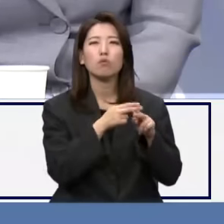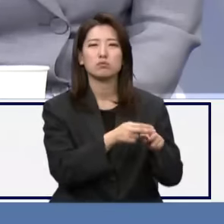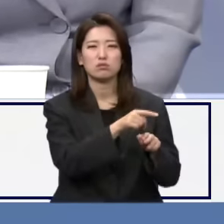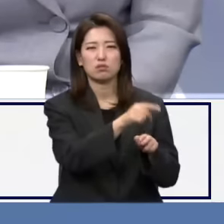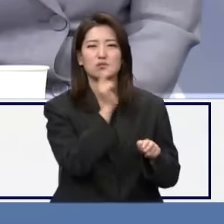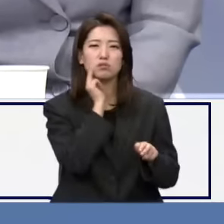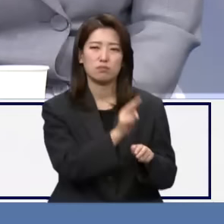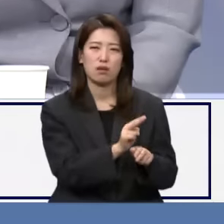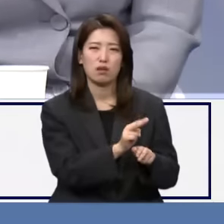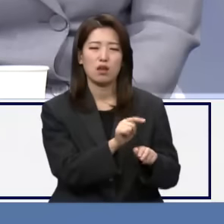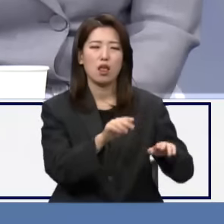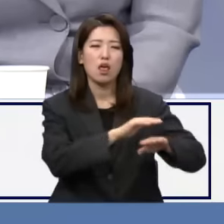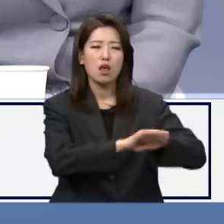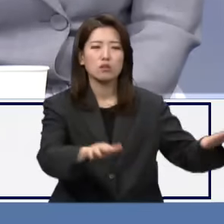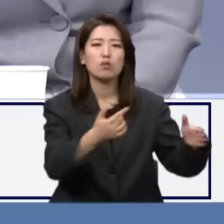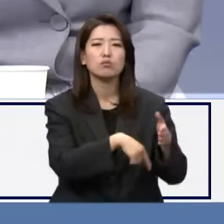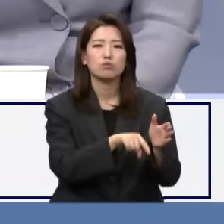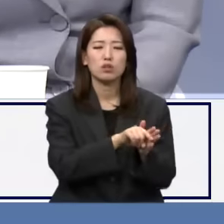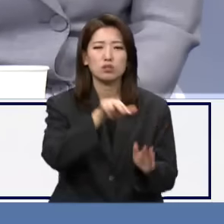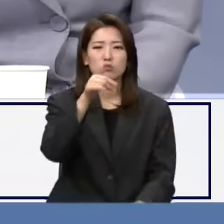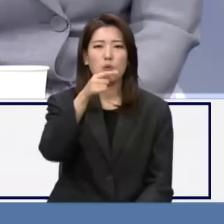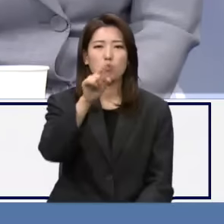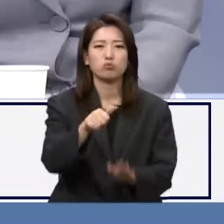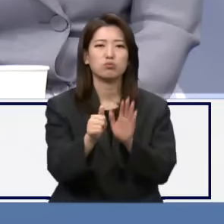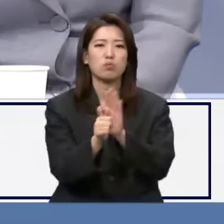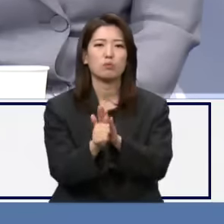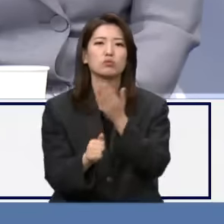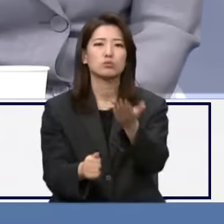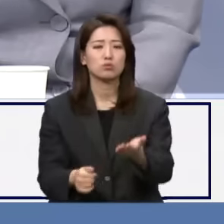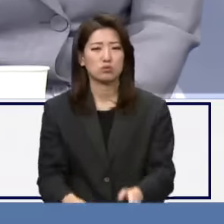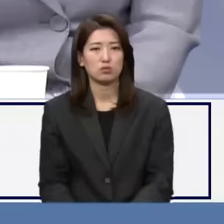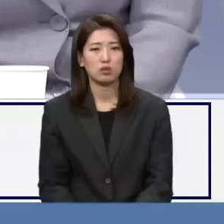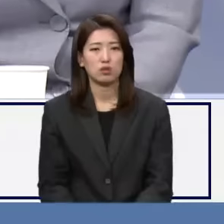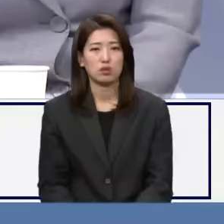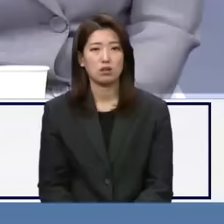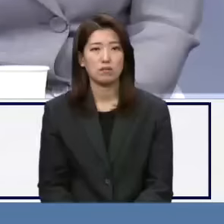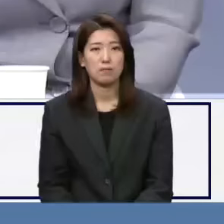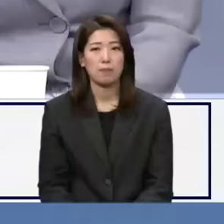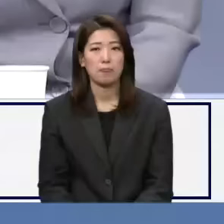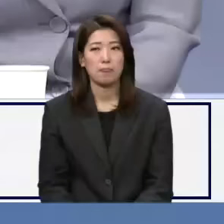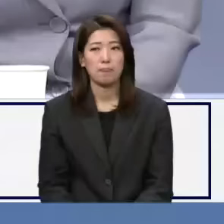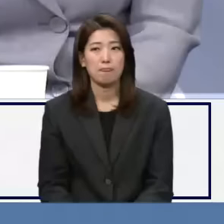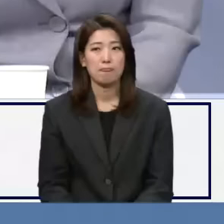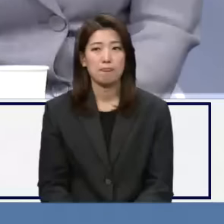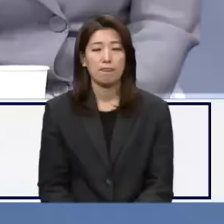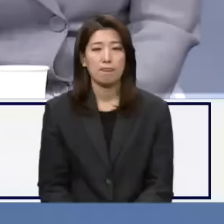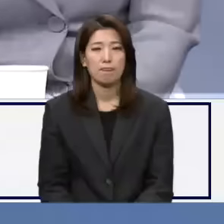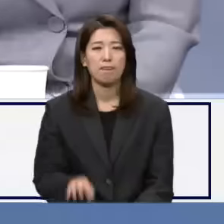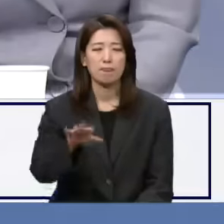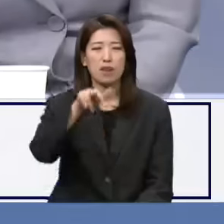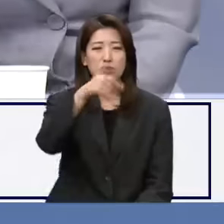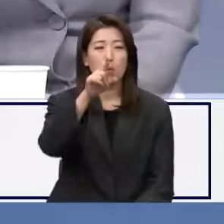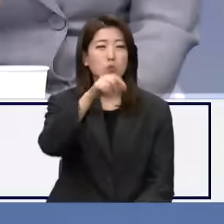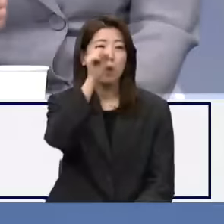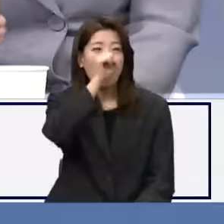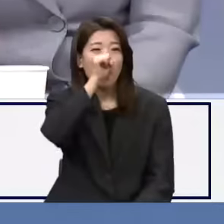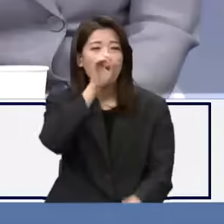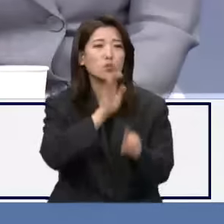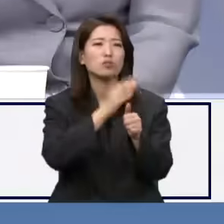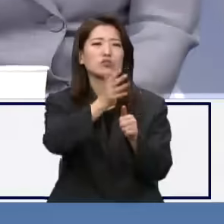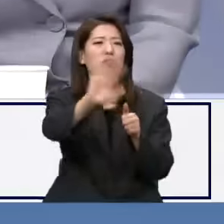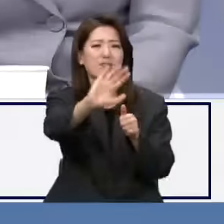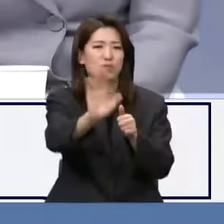위해서라고 해요 조국이란 인물에 대한 매력도에 공감했기 때문이라는 응답률은 5% 되지 않습니다이 말은 즉은 지금